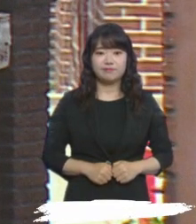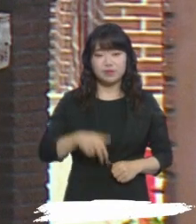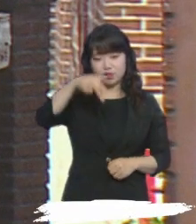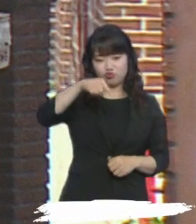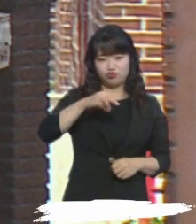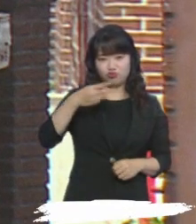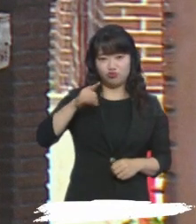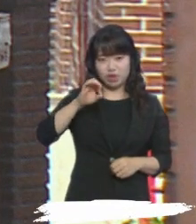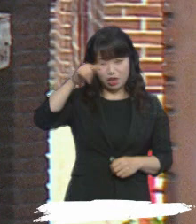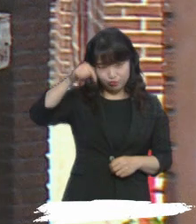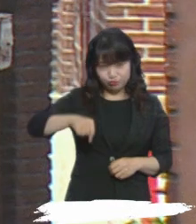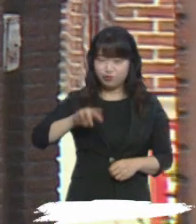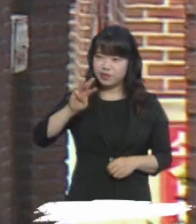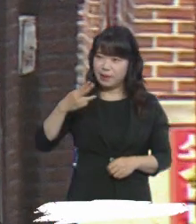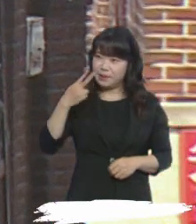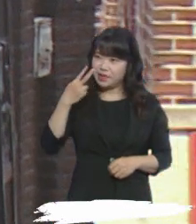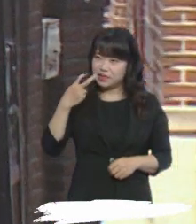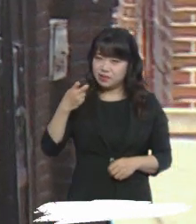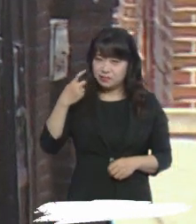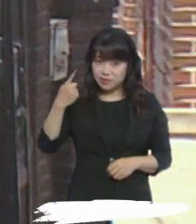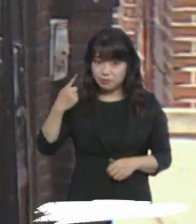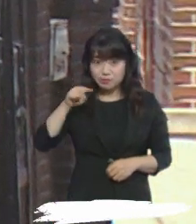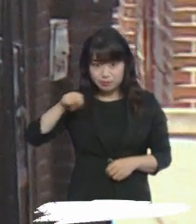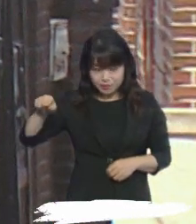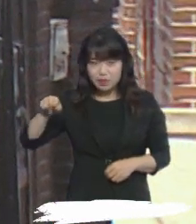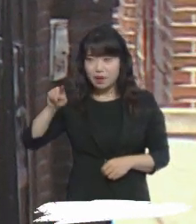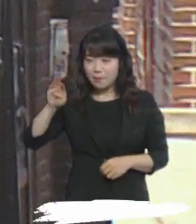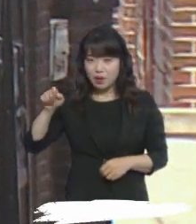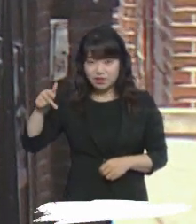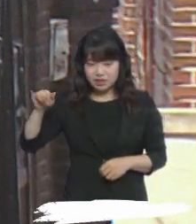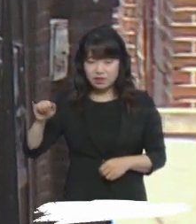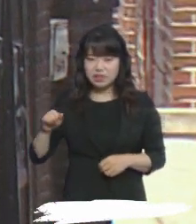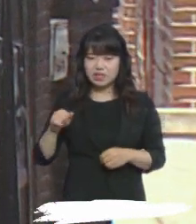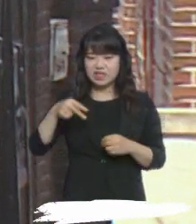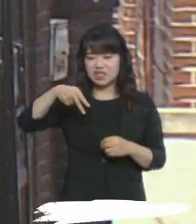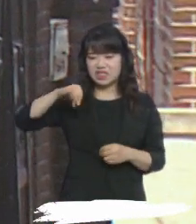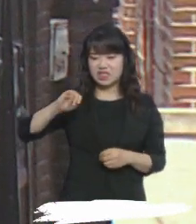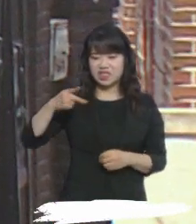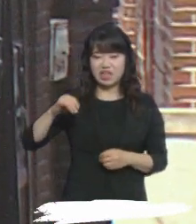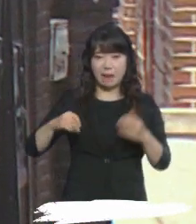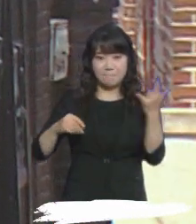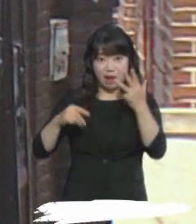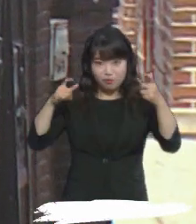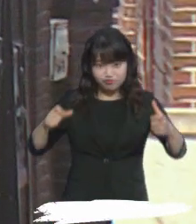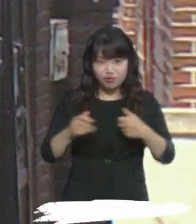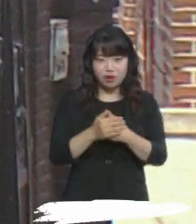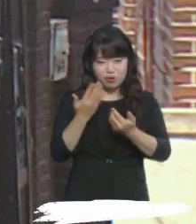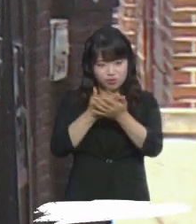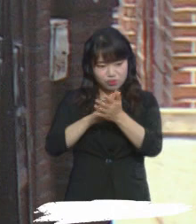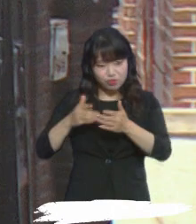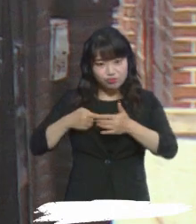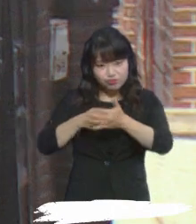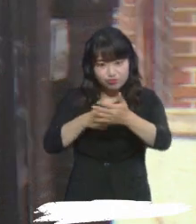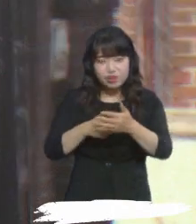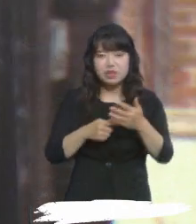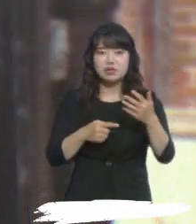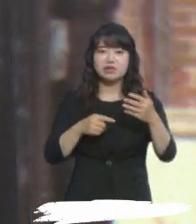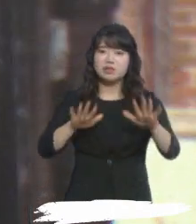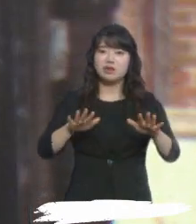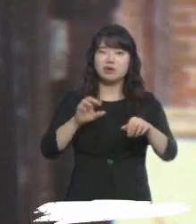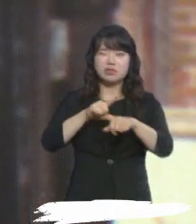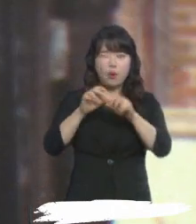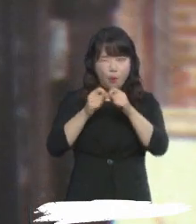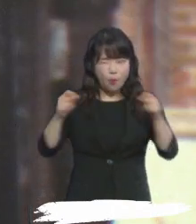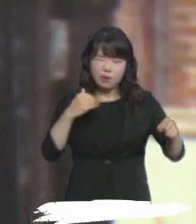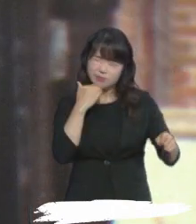중랑구 신당동 321번지 일대 이른바 신당 8구역이 정비사업 지정 17년 만에 재개발 관리 처분